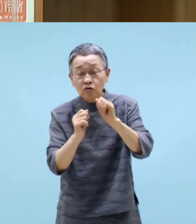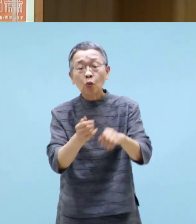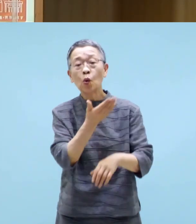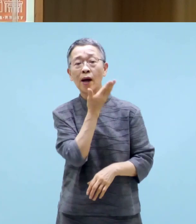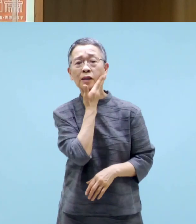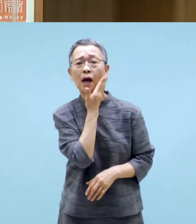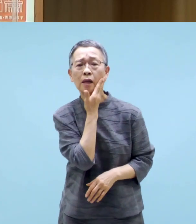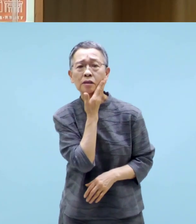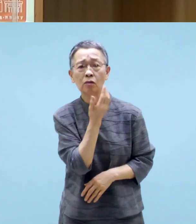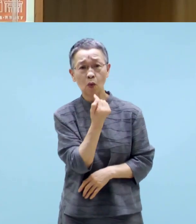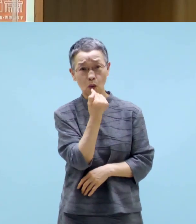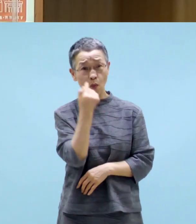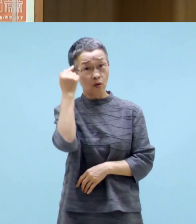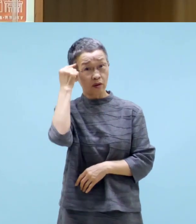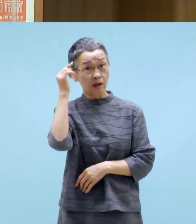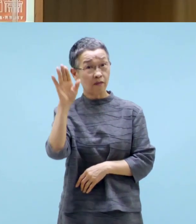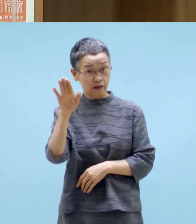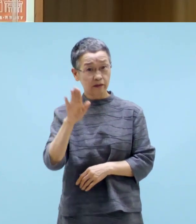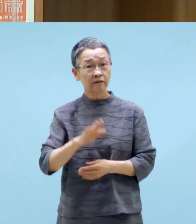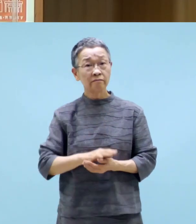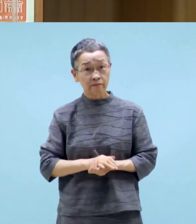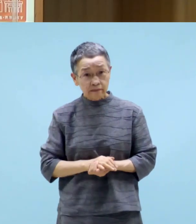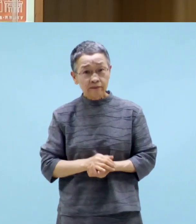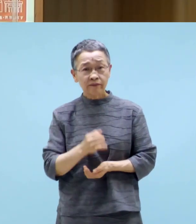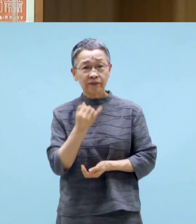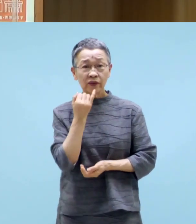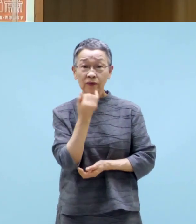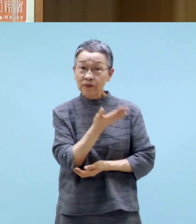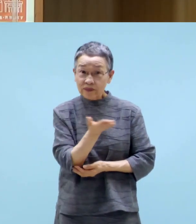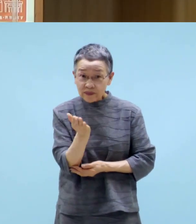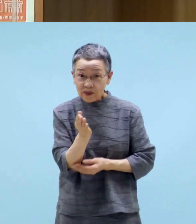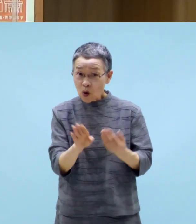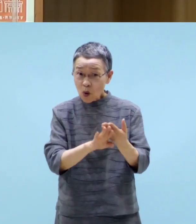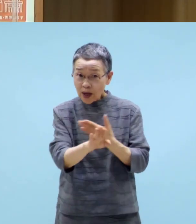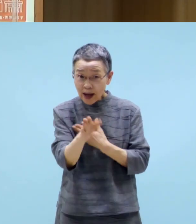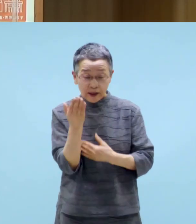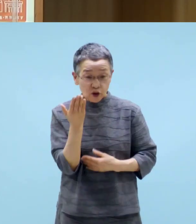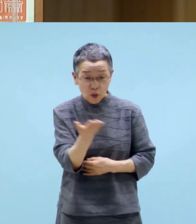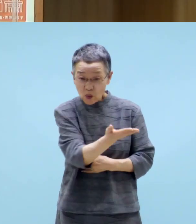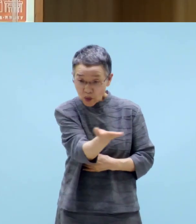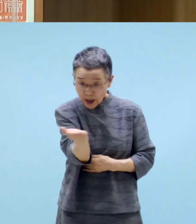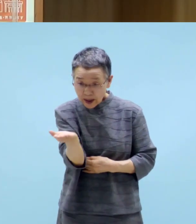と思います。 よろしいでしょうか。他のご質問ございますでしょうか。